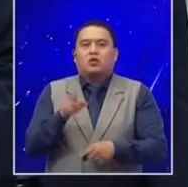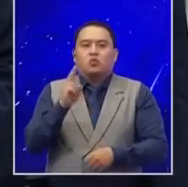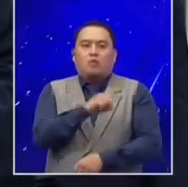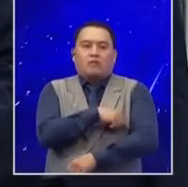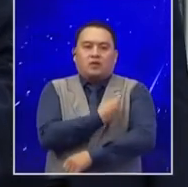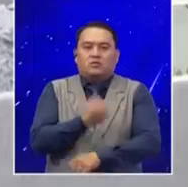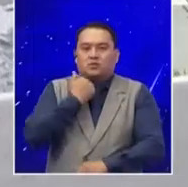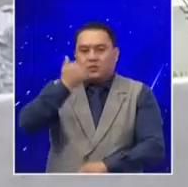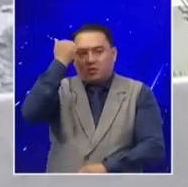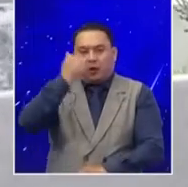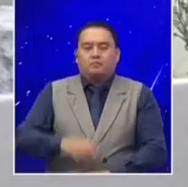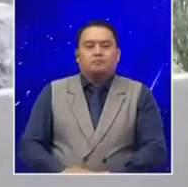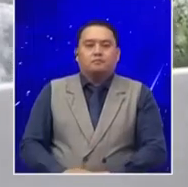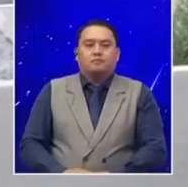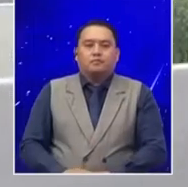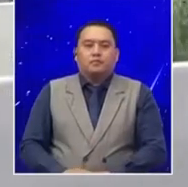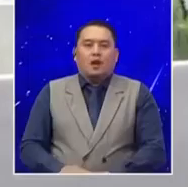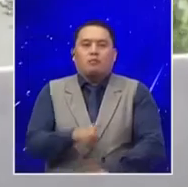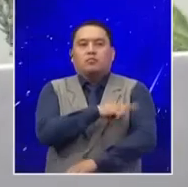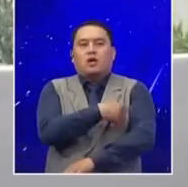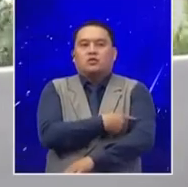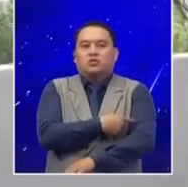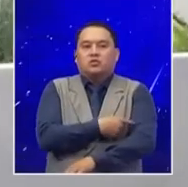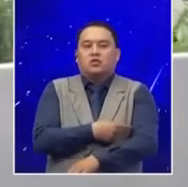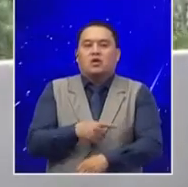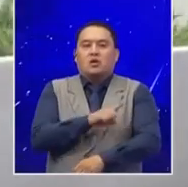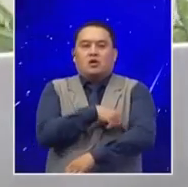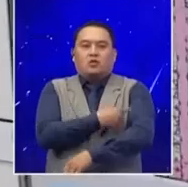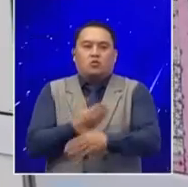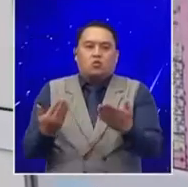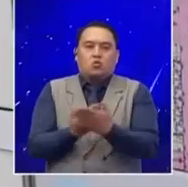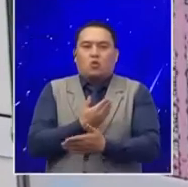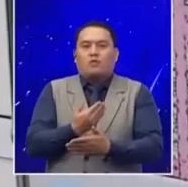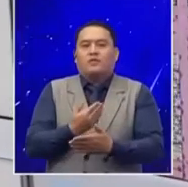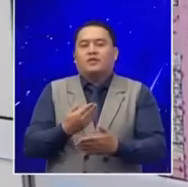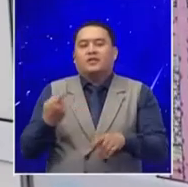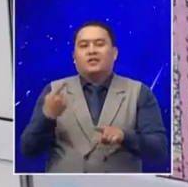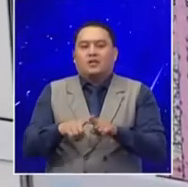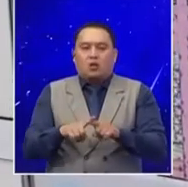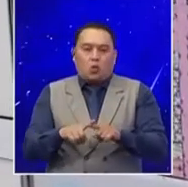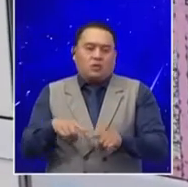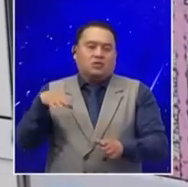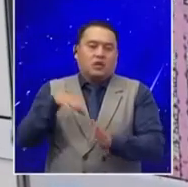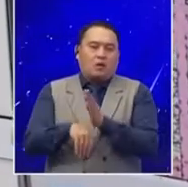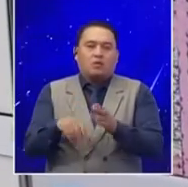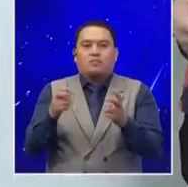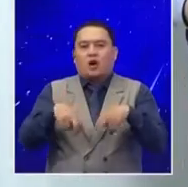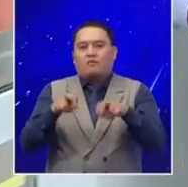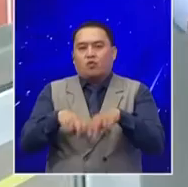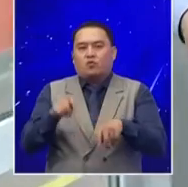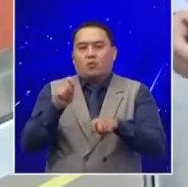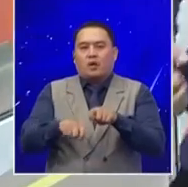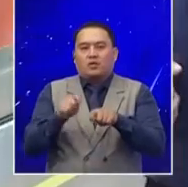огромное спасибо. Больница умная. Здесь на страже здоровья самые современные цифровые технологии. Осмотр больного будет